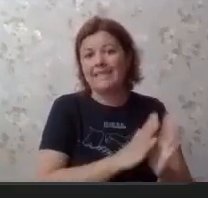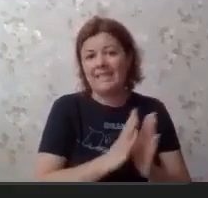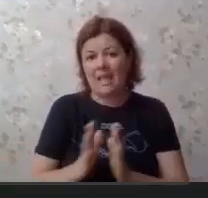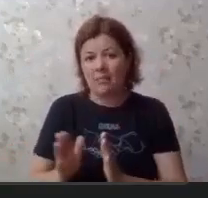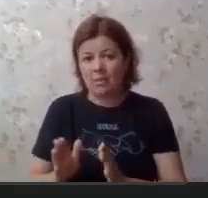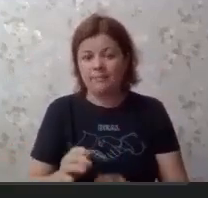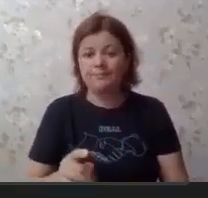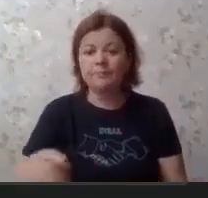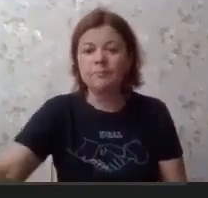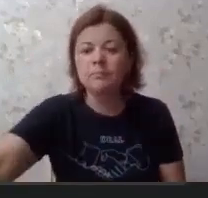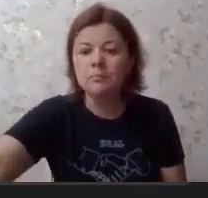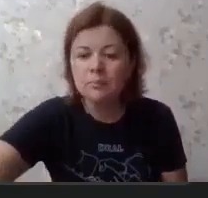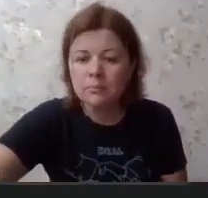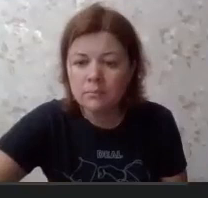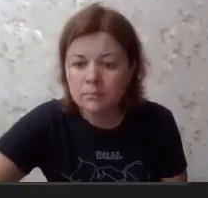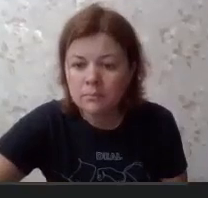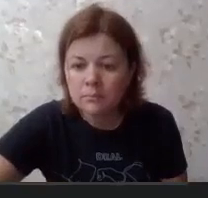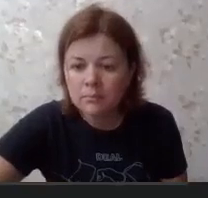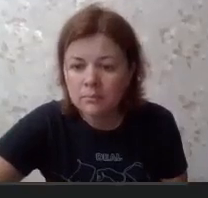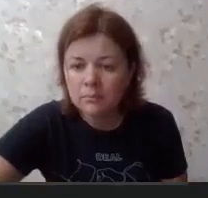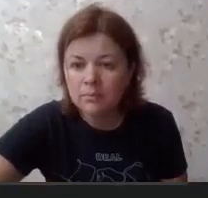Так, срок нарушается.